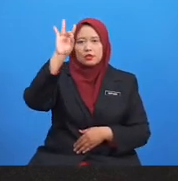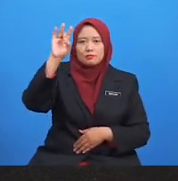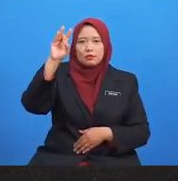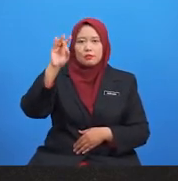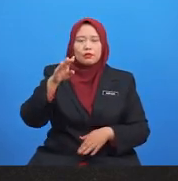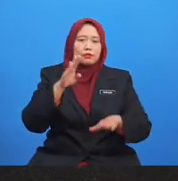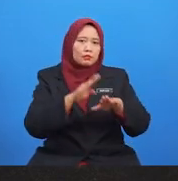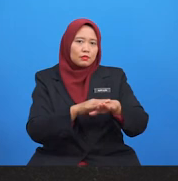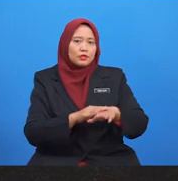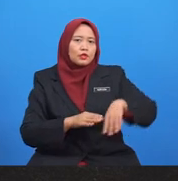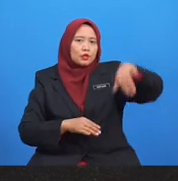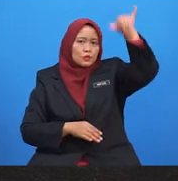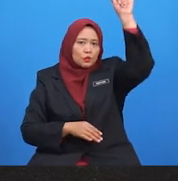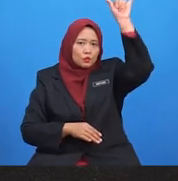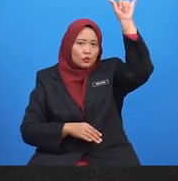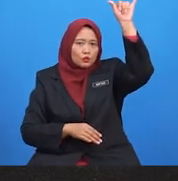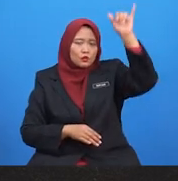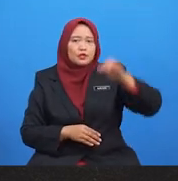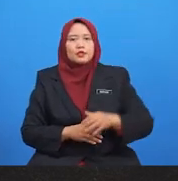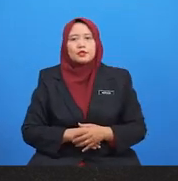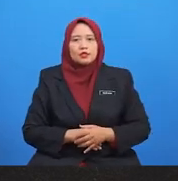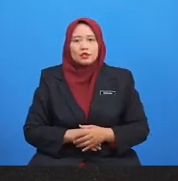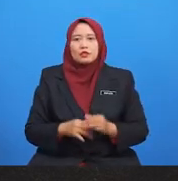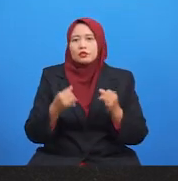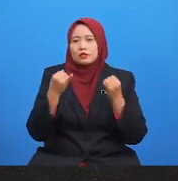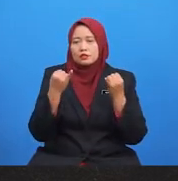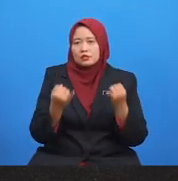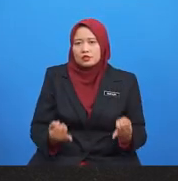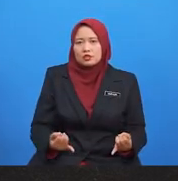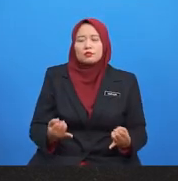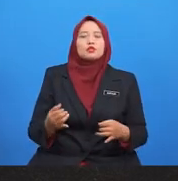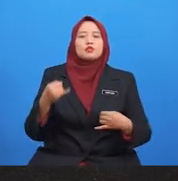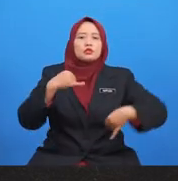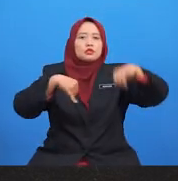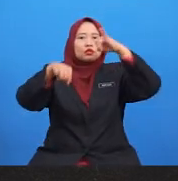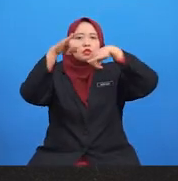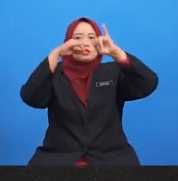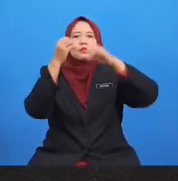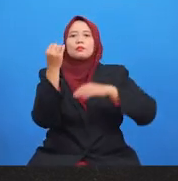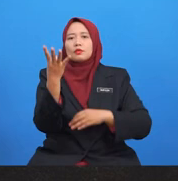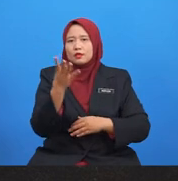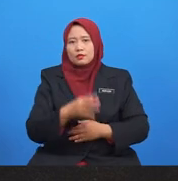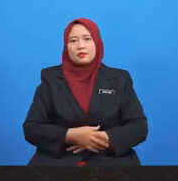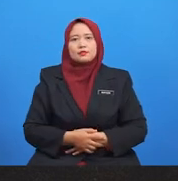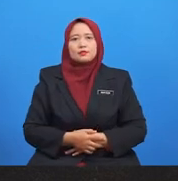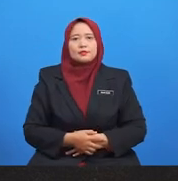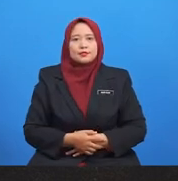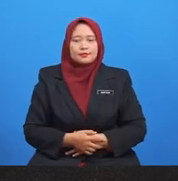paksi Y, hitung isi padu janaan. Berikan jawapan dalam sebutan pi.